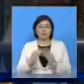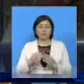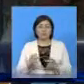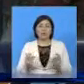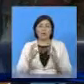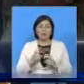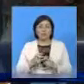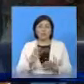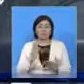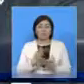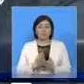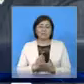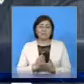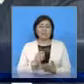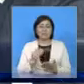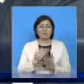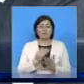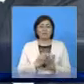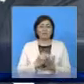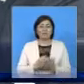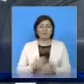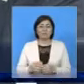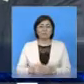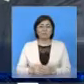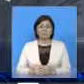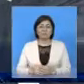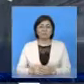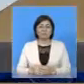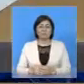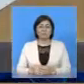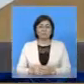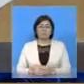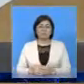проверить, есть ли они в списке. Гульдана Халиянқызы, Жанадель Сагиев, телеканал Ахтубе.